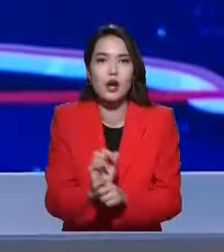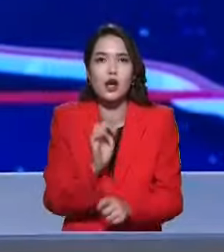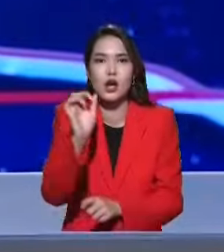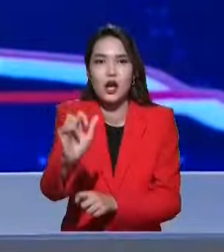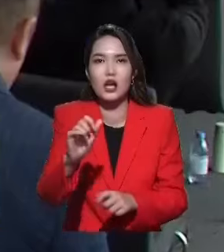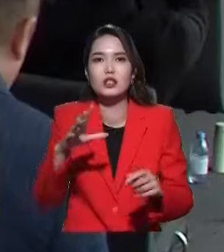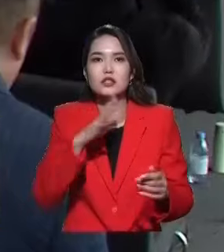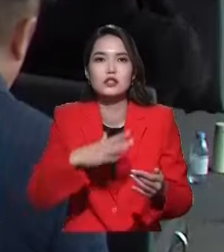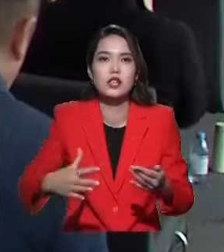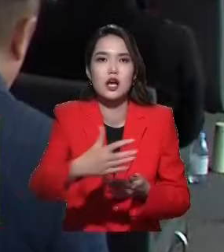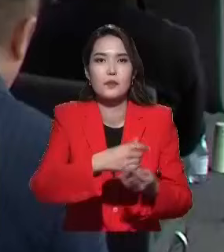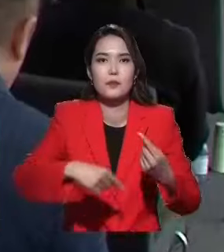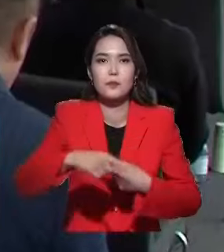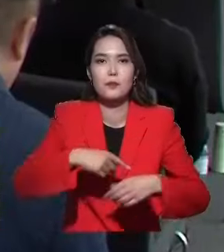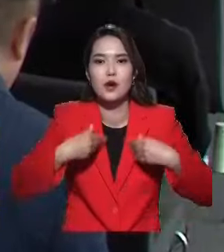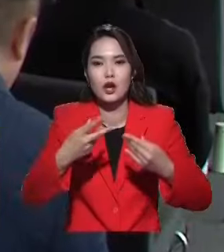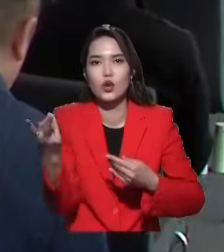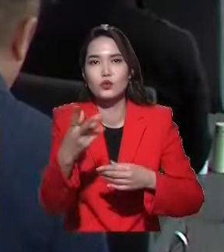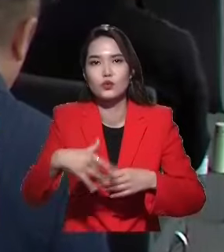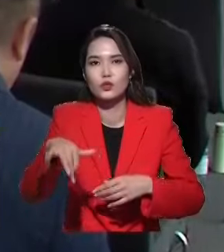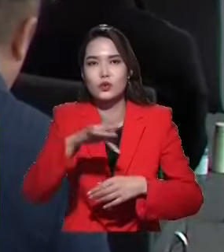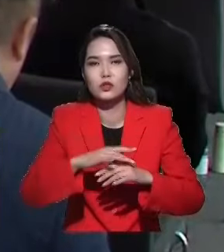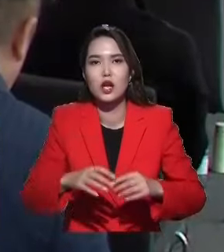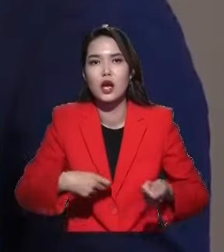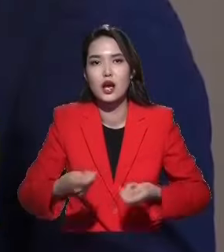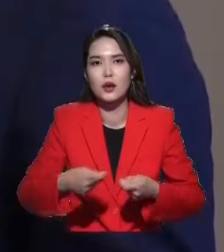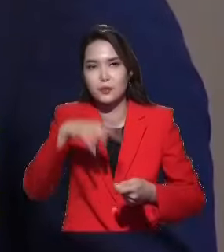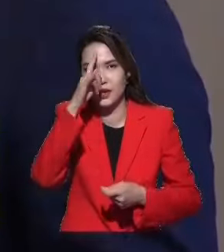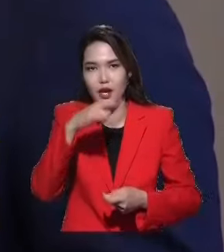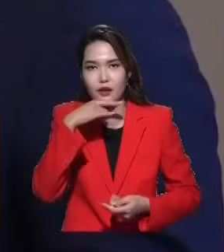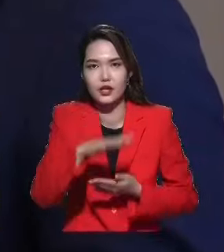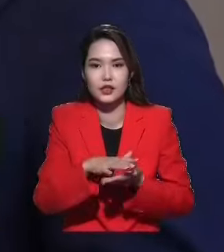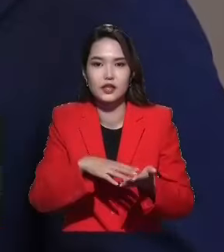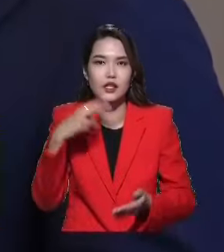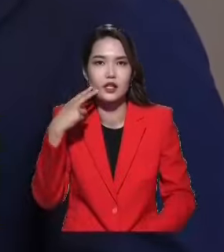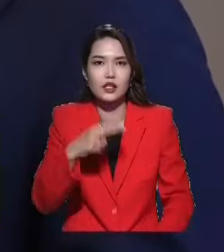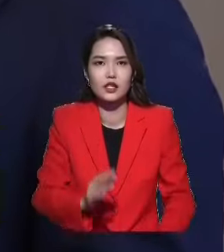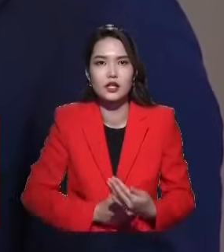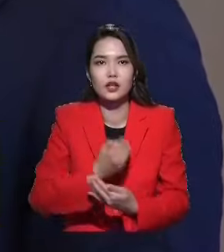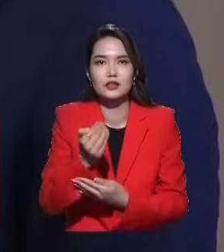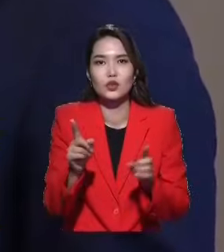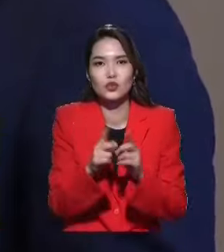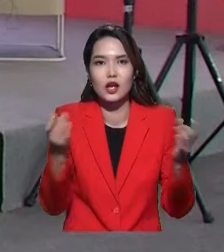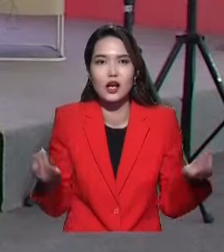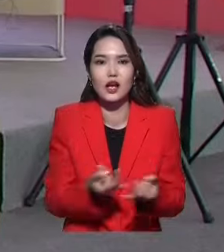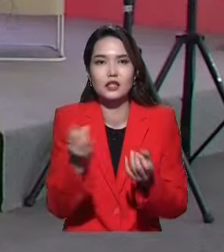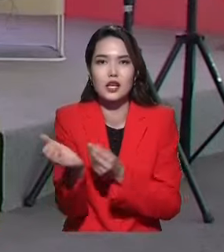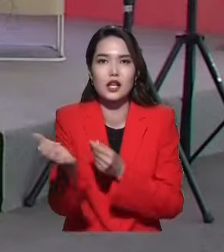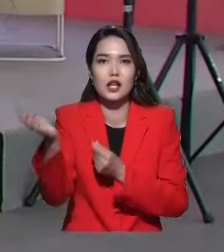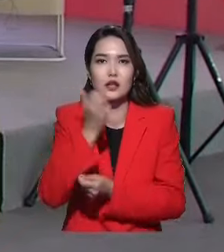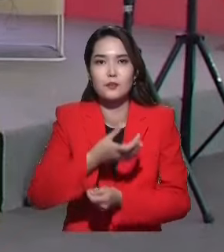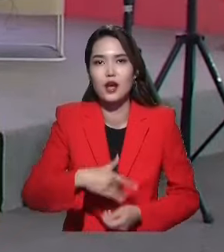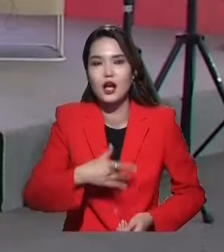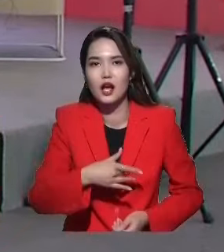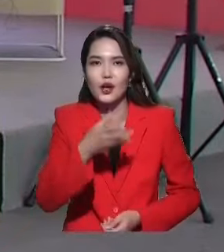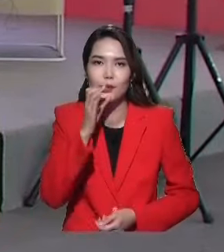экспортеров, который собрал бизнес-представителей двух стран. Минторговли Казахстана заявили, что китайская сторона также заинтересована в импорте